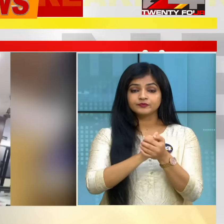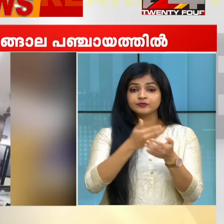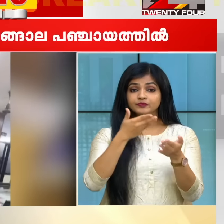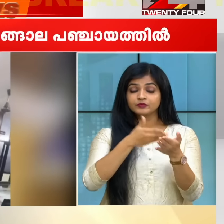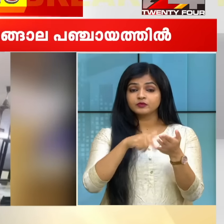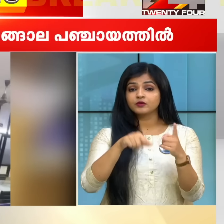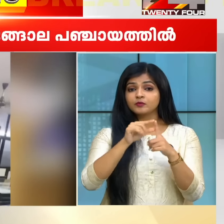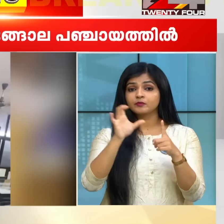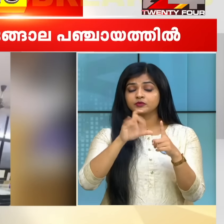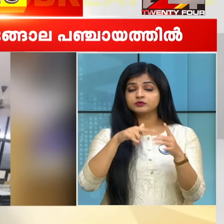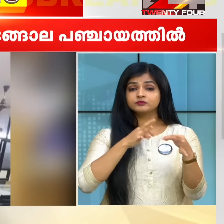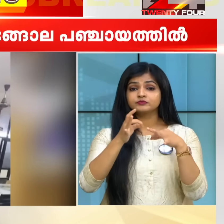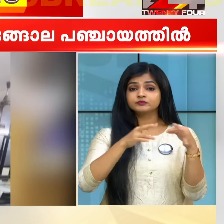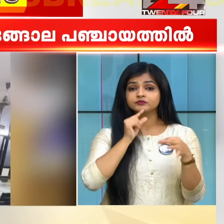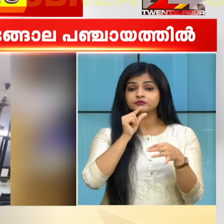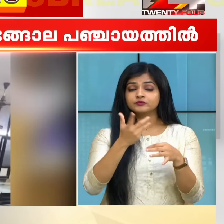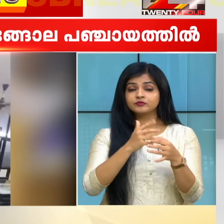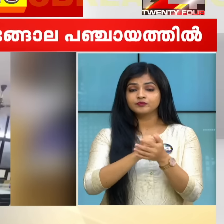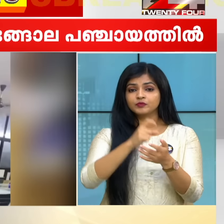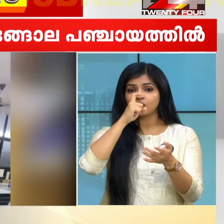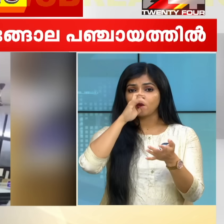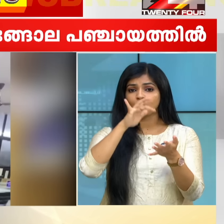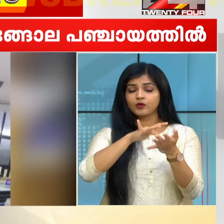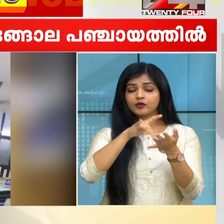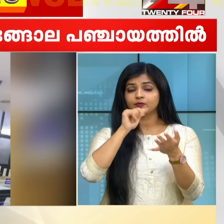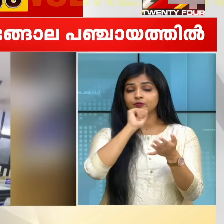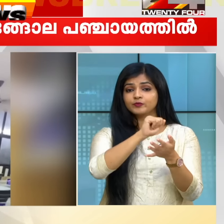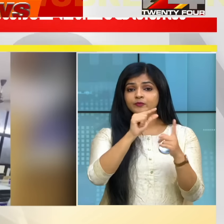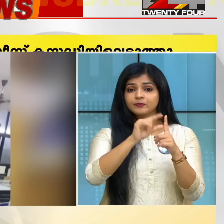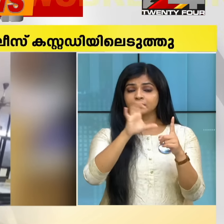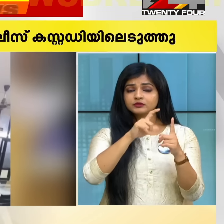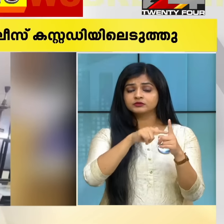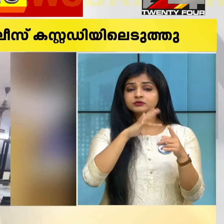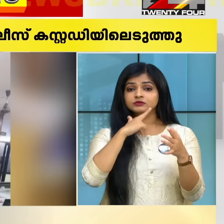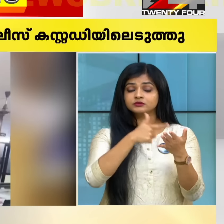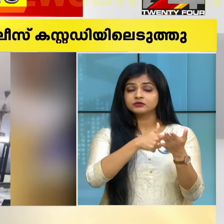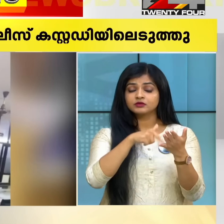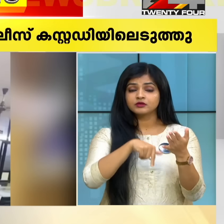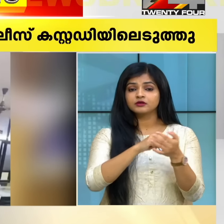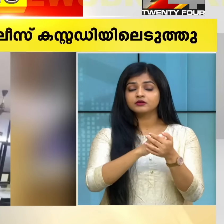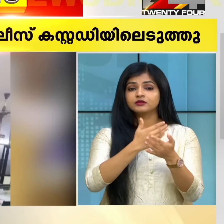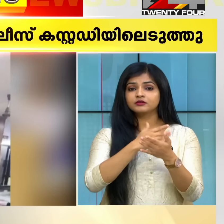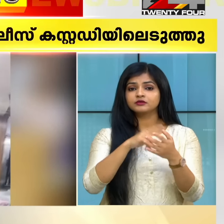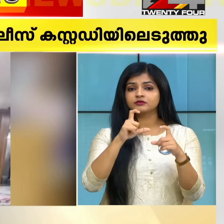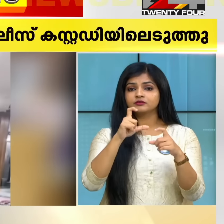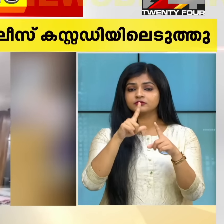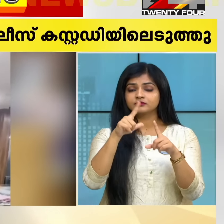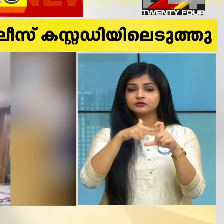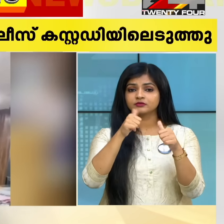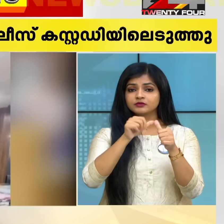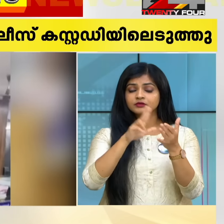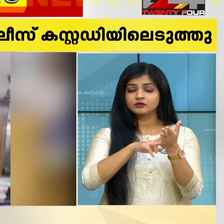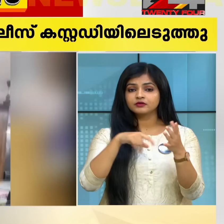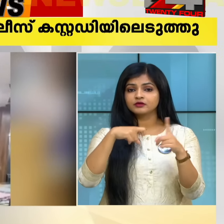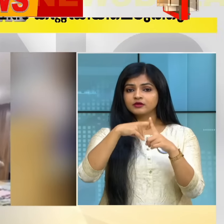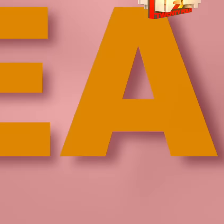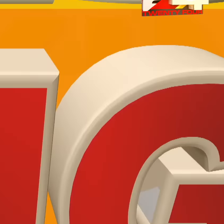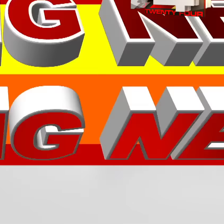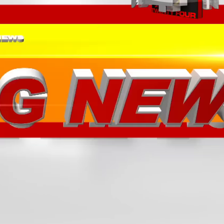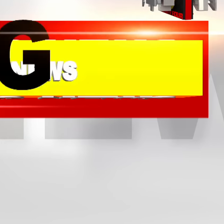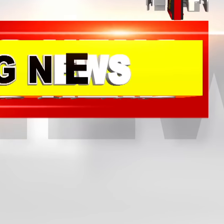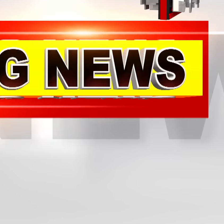ഒരു വിശദീകരണം നൽകിയിരിക്കുന്നത് കോട്ടയം കടനാട് പഞ്ചായത്തിലെ മാലിന്യം അത് ക്ലീൻ കേരളയ്ക്ക് നൽകിയ മാലിന്യമാണ്. ആ ക്ലീൻ കേരള കമ്പനി ഇതുവഴി പോകുമ്പോൾ ലോറിയിൽ